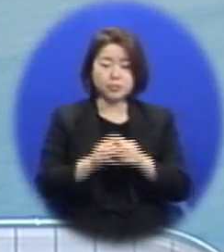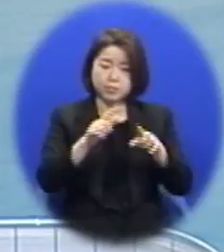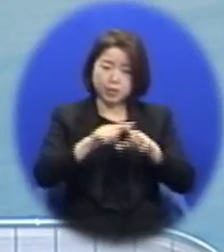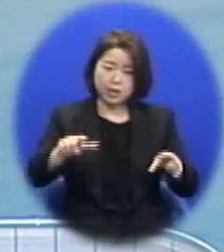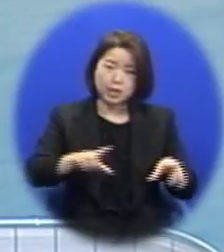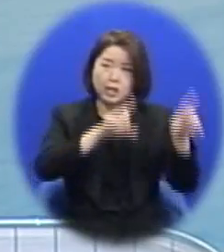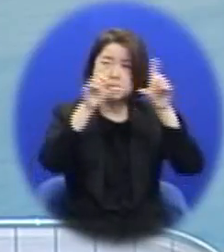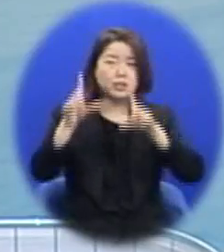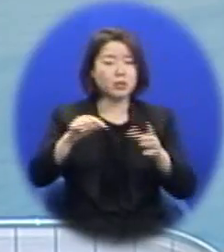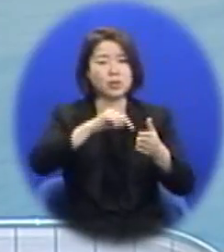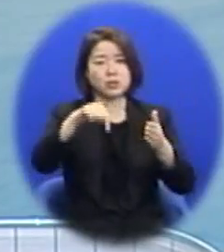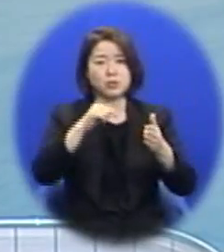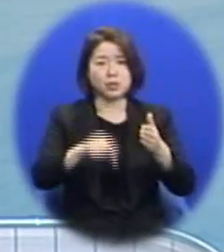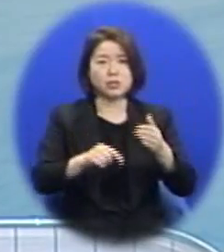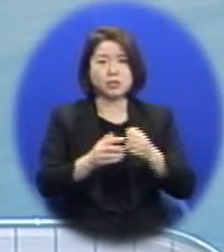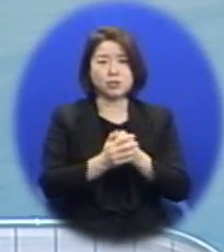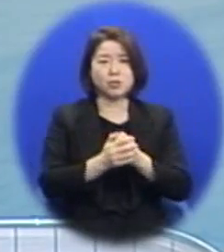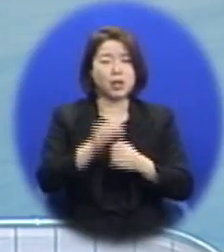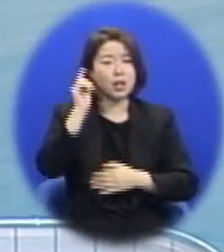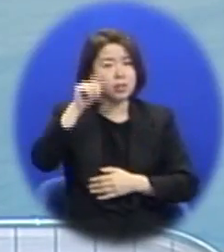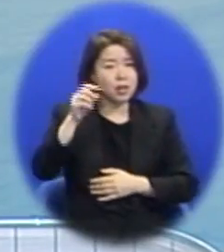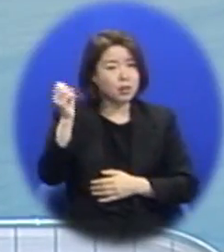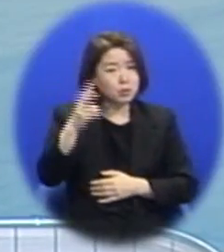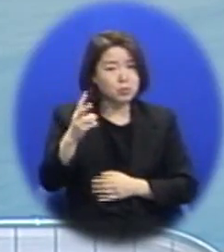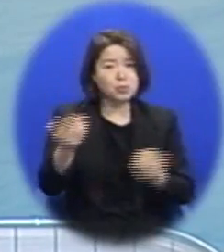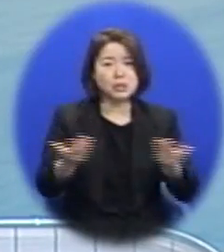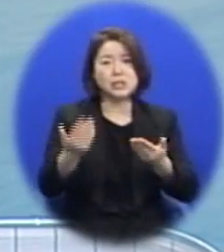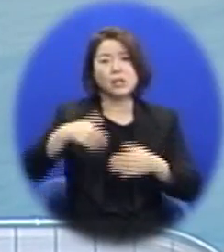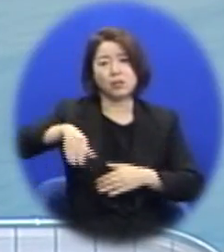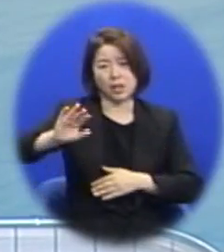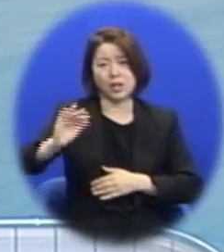일상생활 속에서 그냥 내일 또 직장 가야 됩니다.